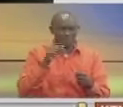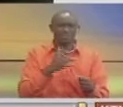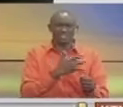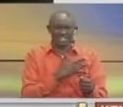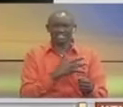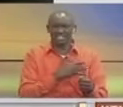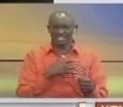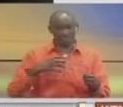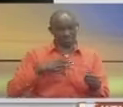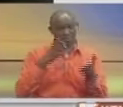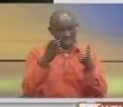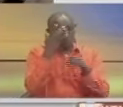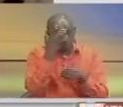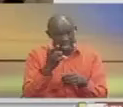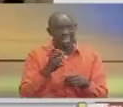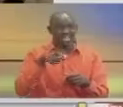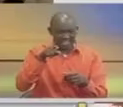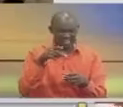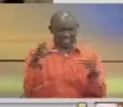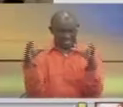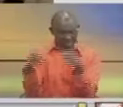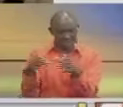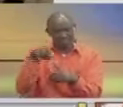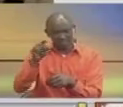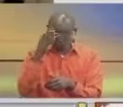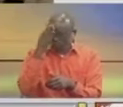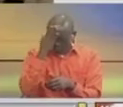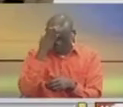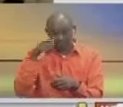Rift Valley, ikizingatiwa kuwa chama hicho kilijua